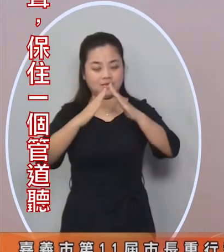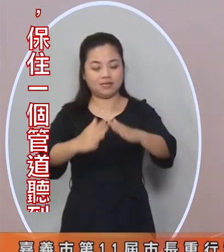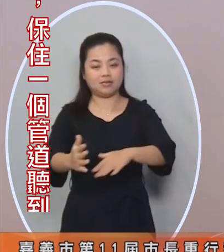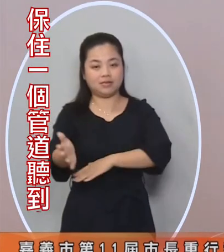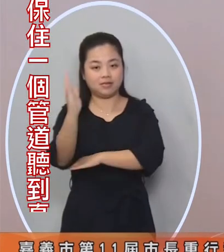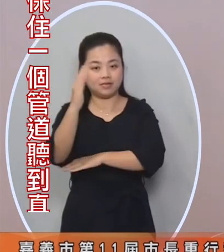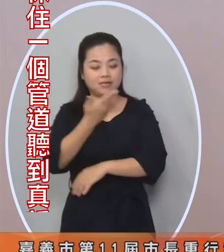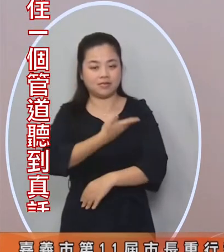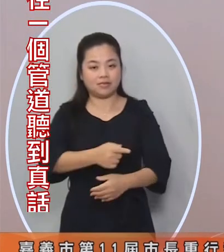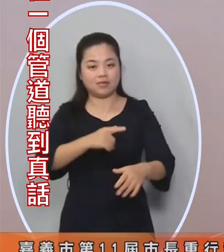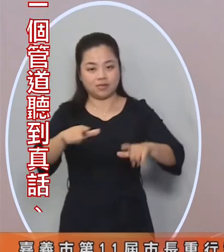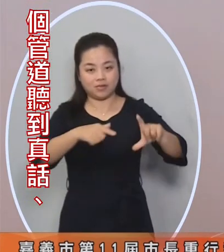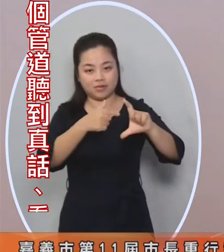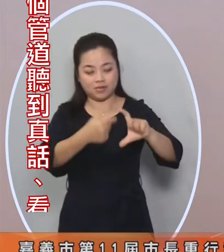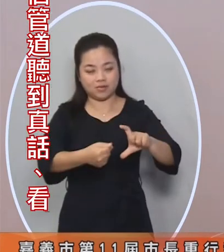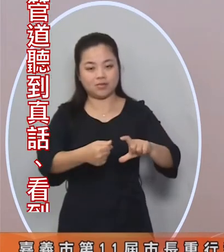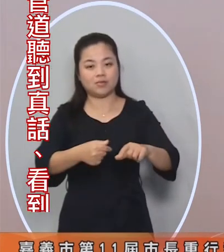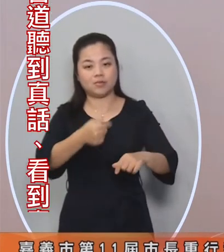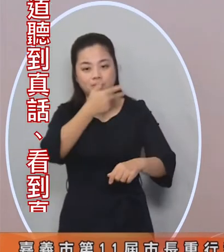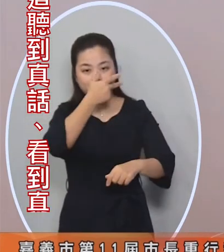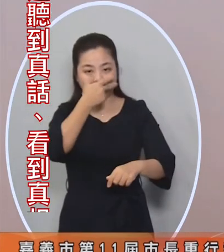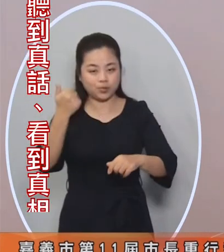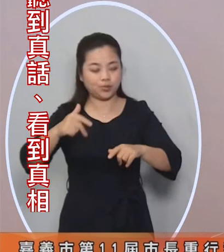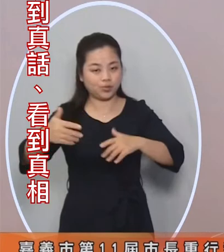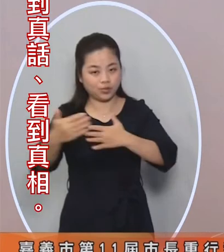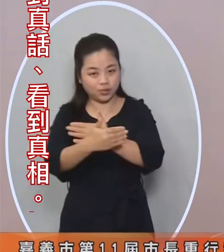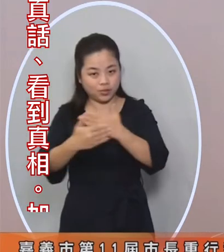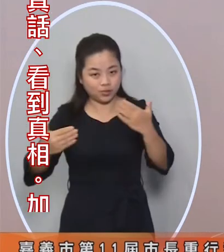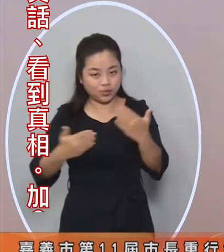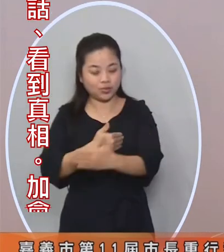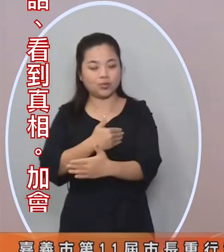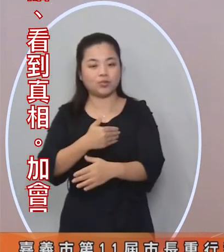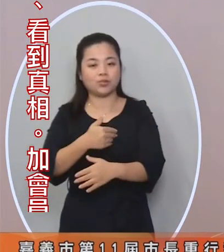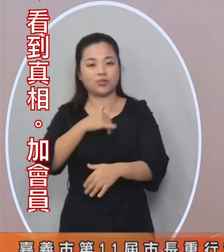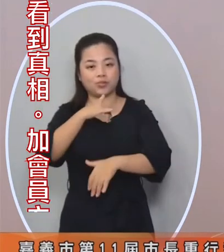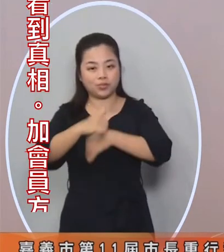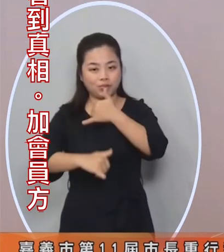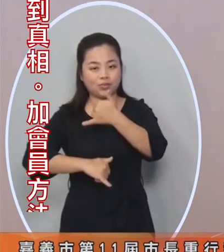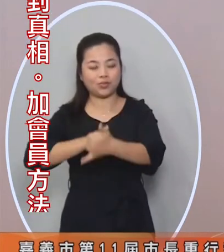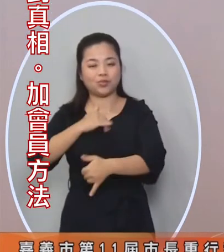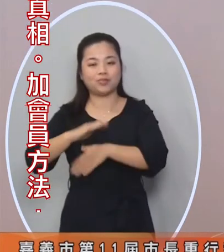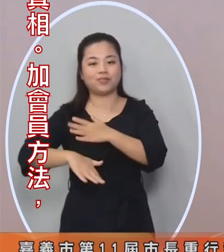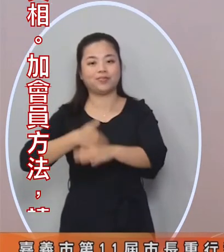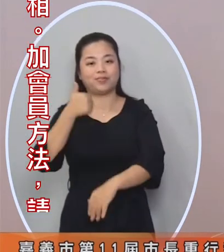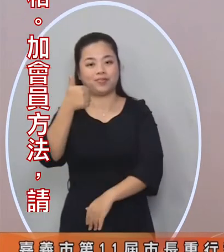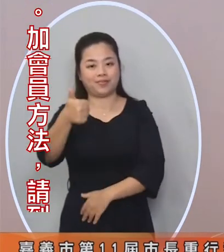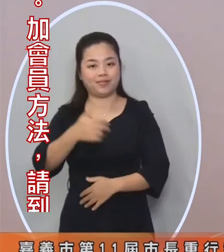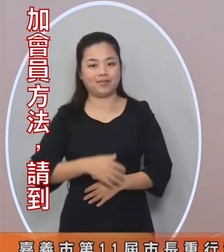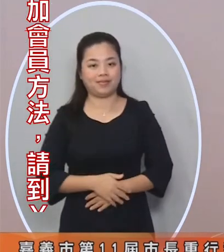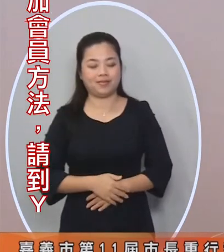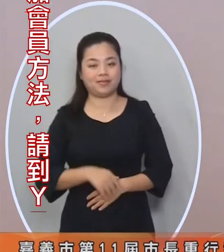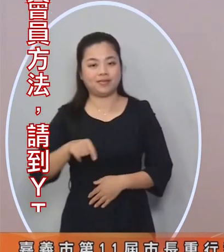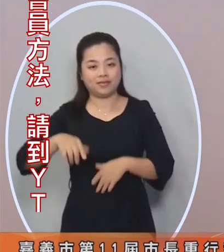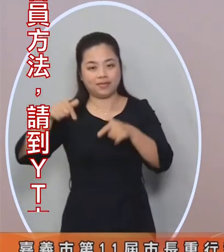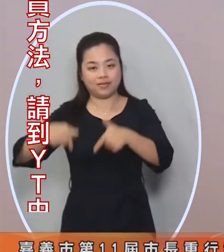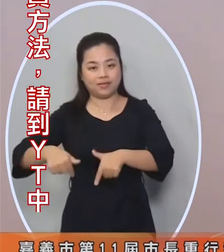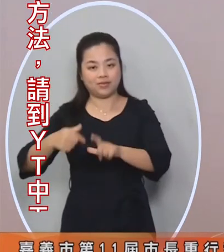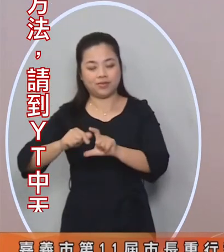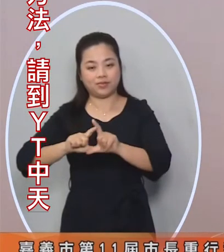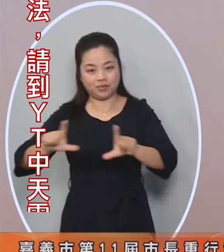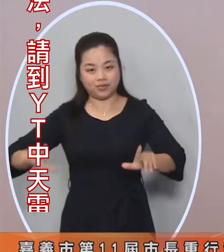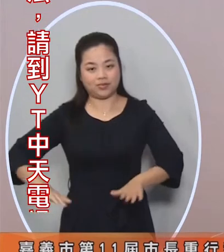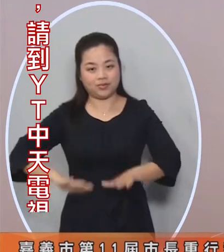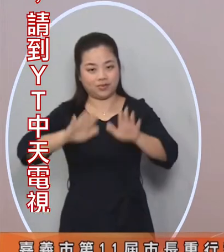所有园区的人因为便捷的交通在这边的生活，他能够过得更好。所以这就是咱西区大发